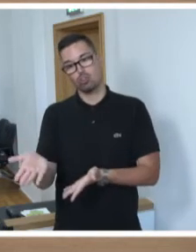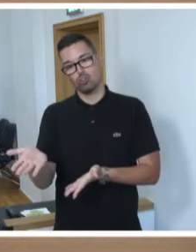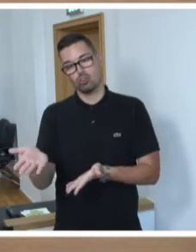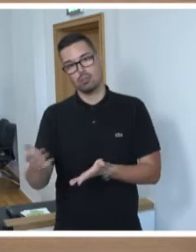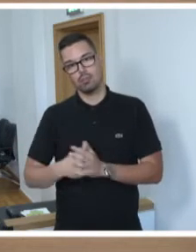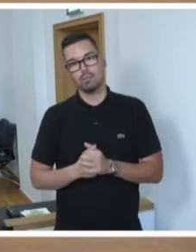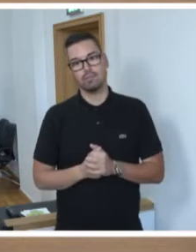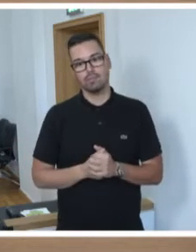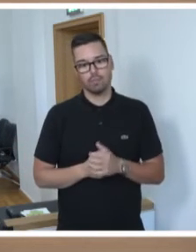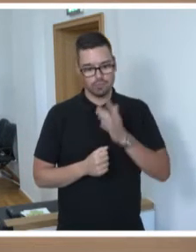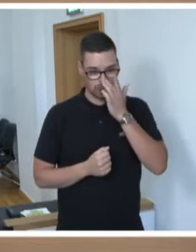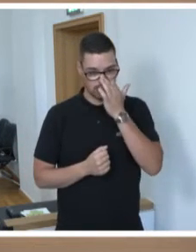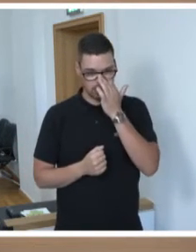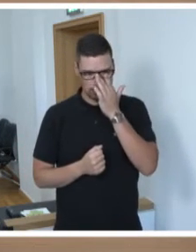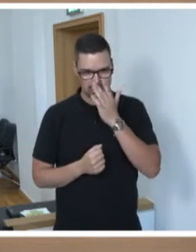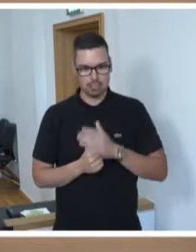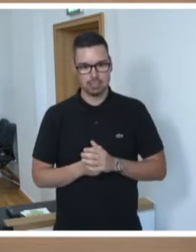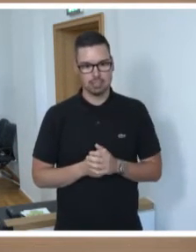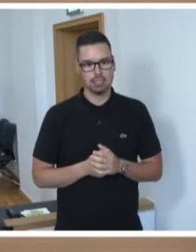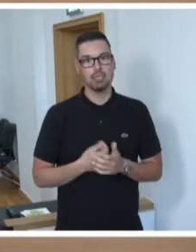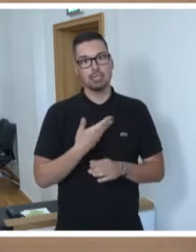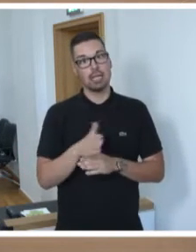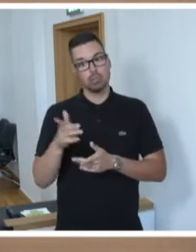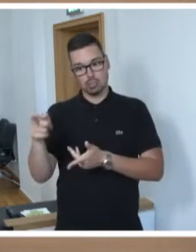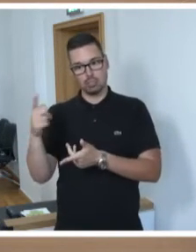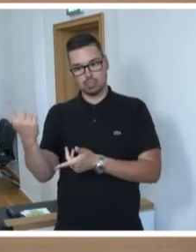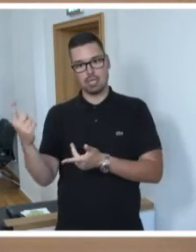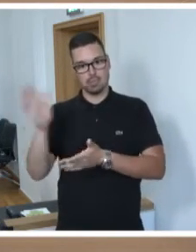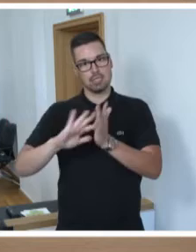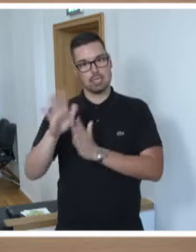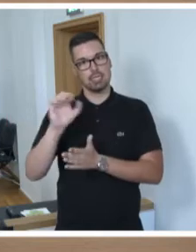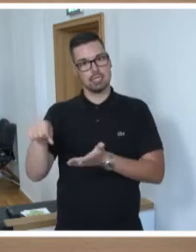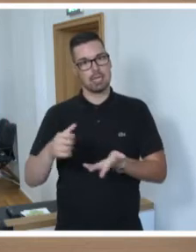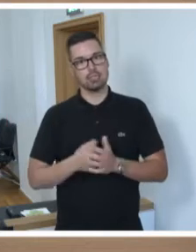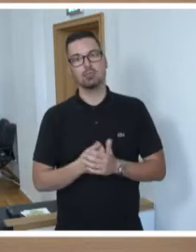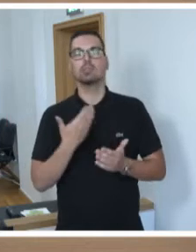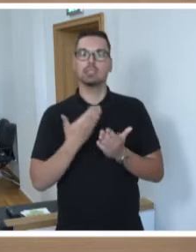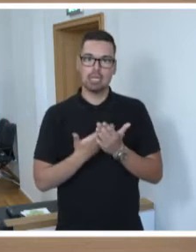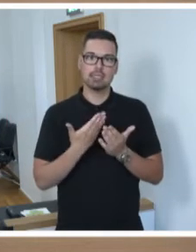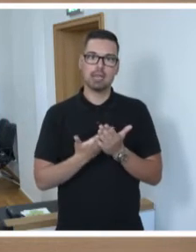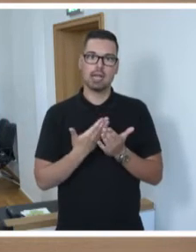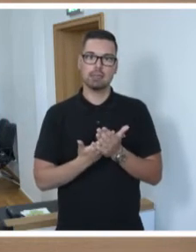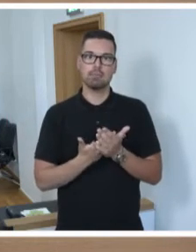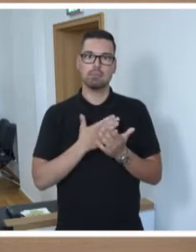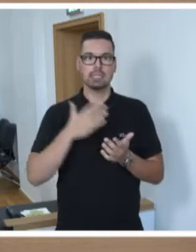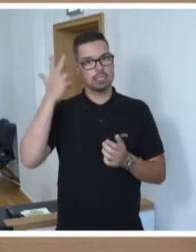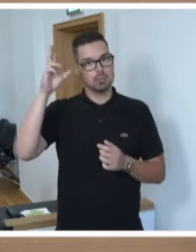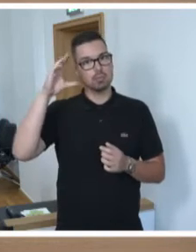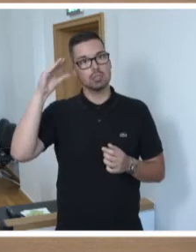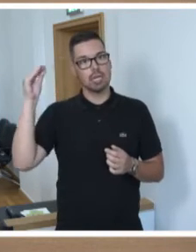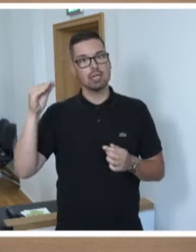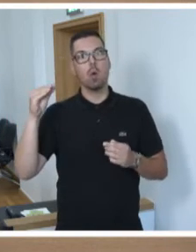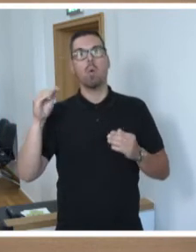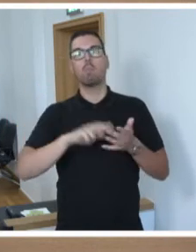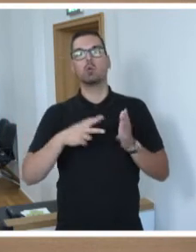Können wir sehr gerne diskutieren. Sie haben ja gleich Gelegenheit, sich dazu zu äußern. Und deswegen, meine Damen und Herren, Politik der Mitte, das heißt